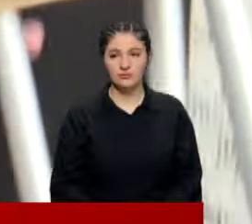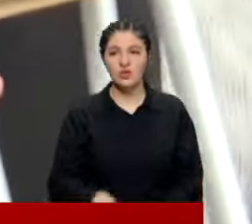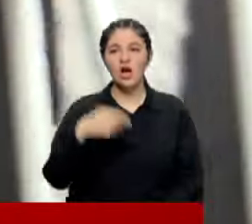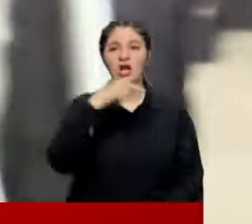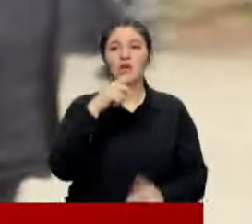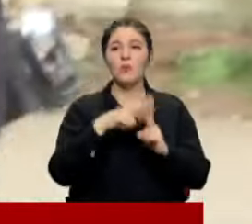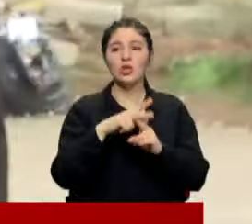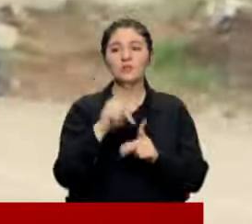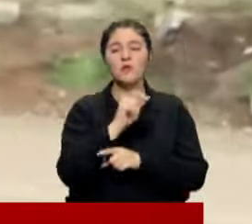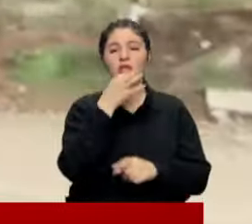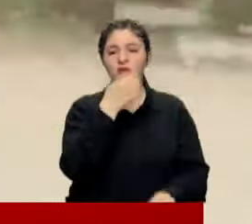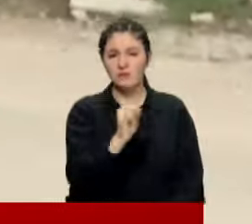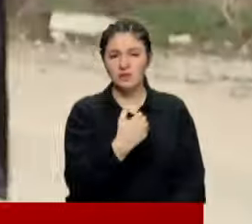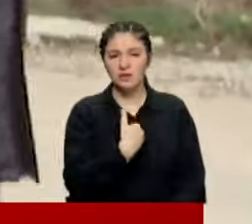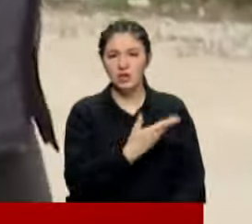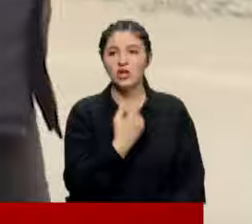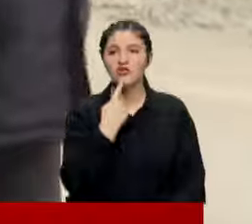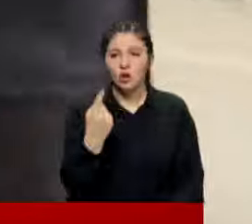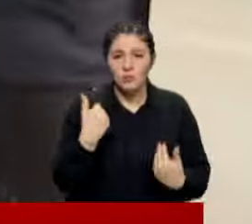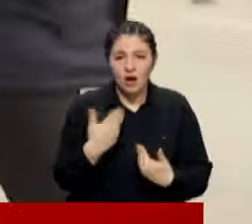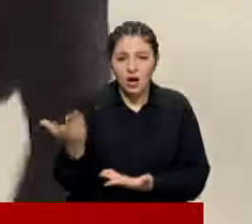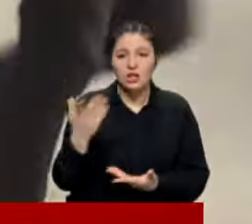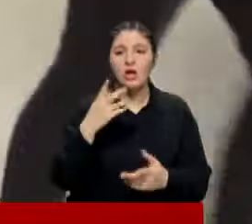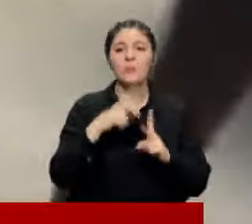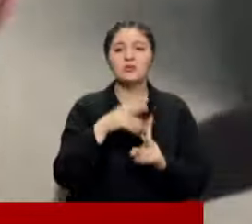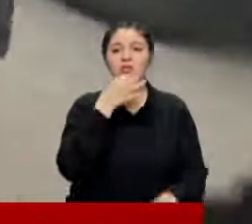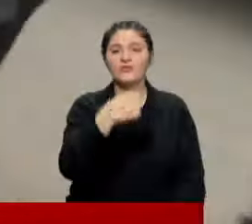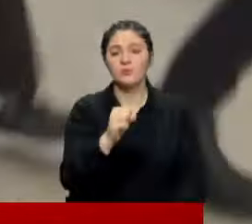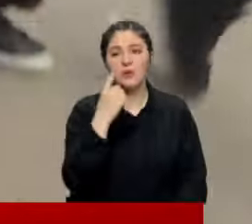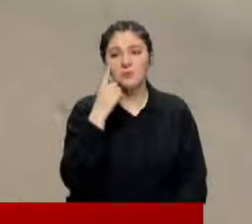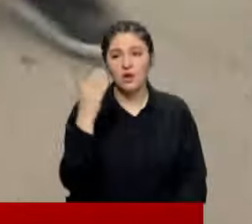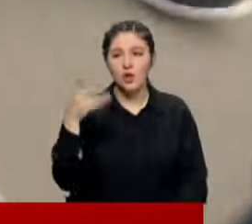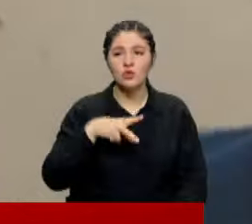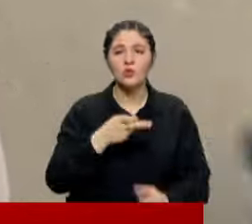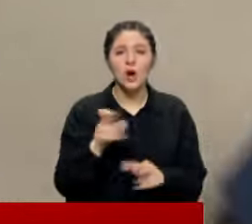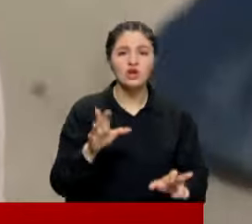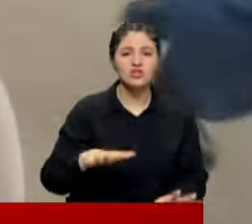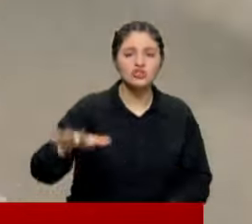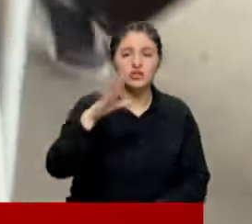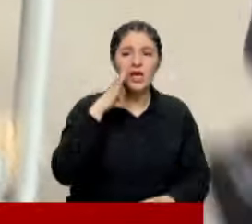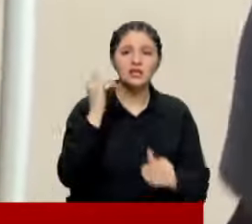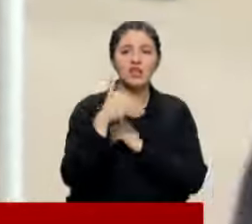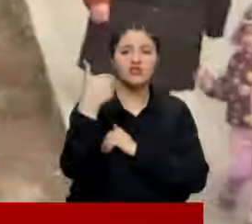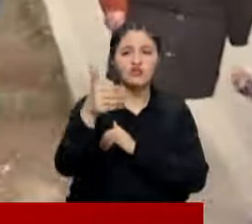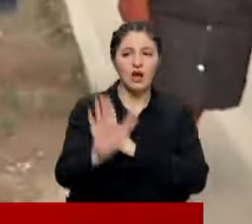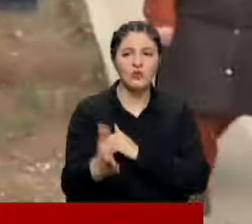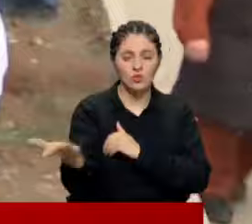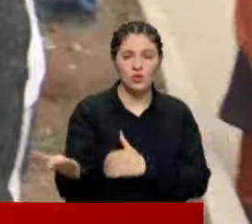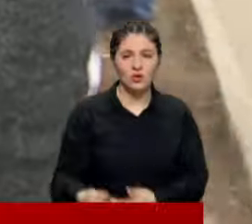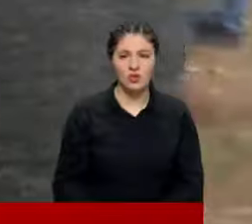Aşağıda polis memurları izin vermedi. Söylediğimiz halde polis memurları izin vermedi. Bak yollar bomboş. İnsanları hep dışarıda